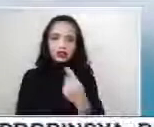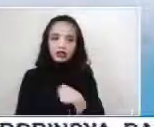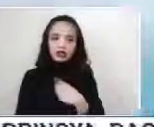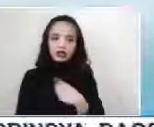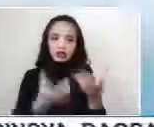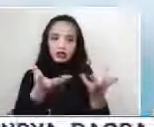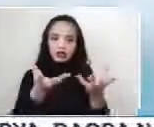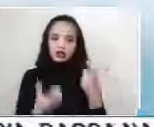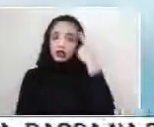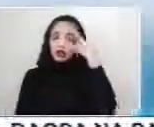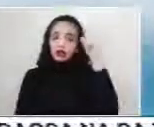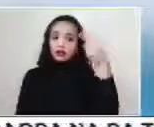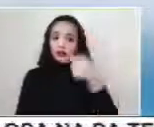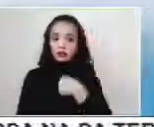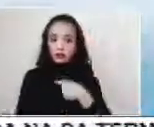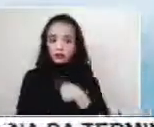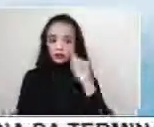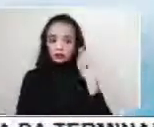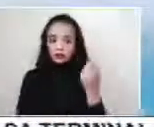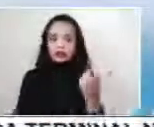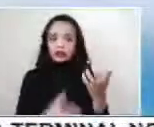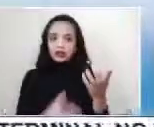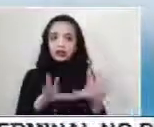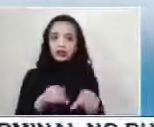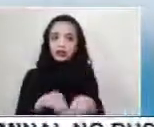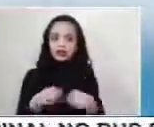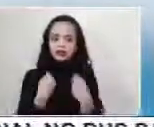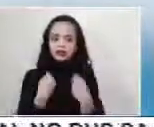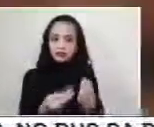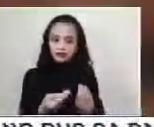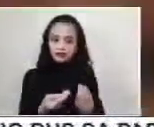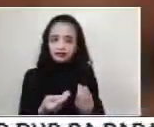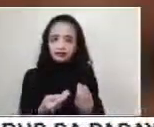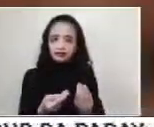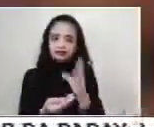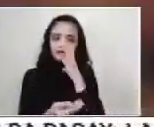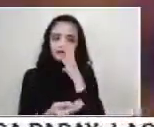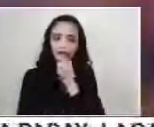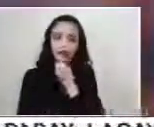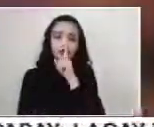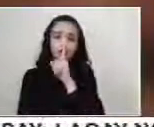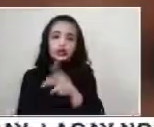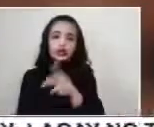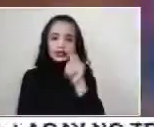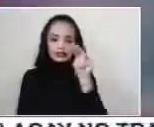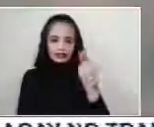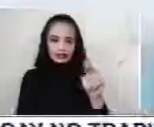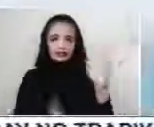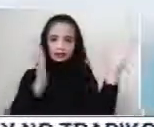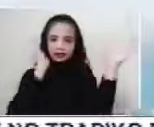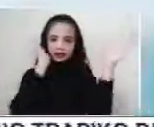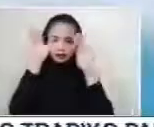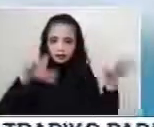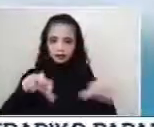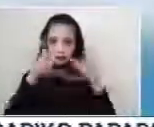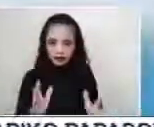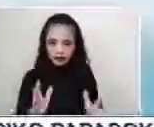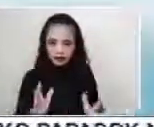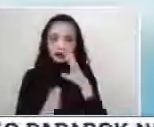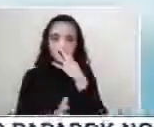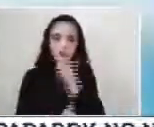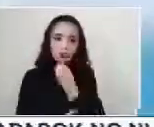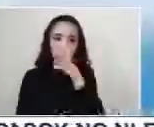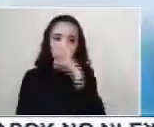Nag-celebrate ng second anniversary sina Maine Mendoza at Arjo Atayde. Sa kanilang magkahiwalay na Instagram post, ay makikita ang